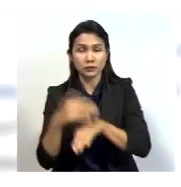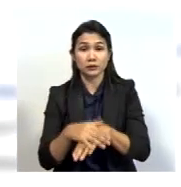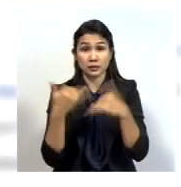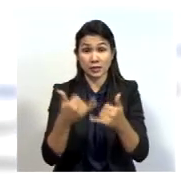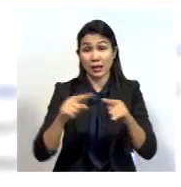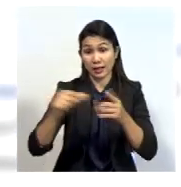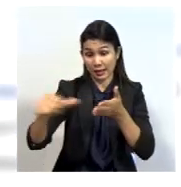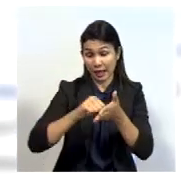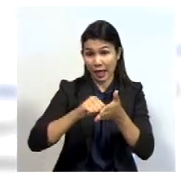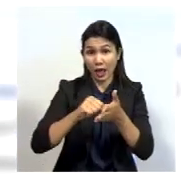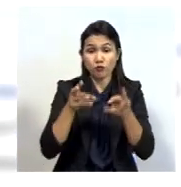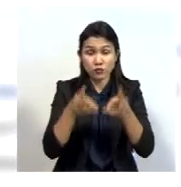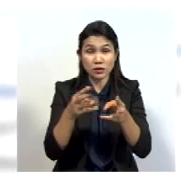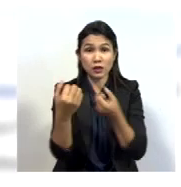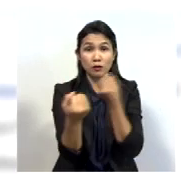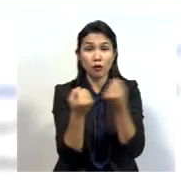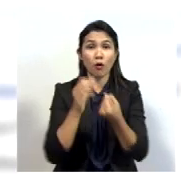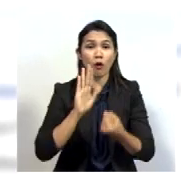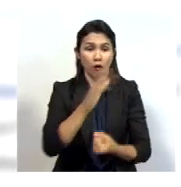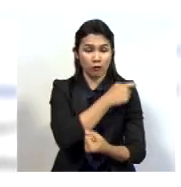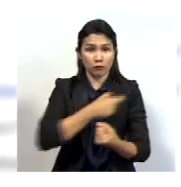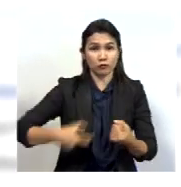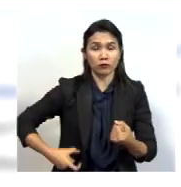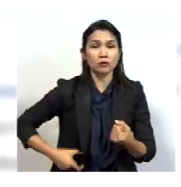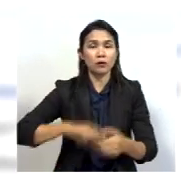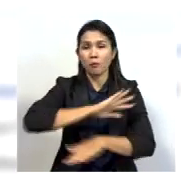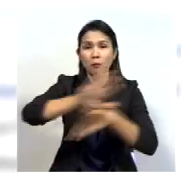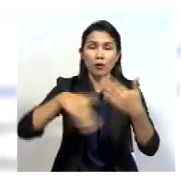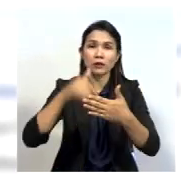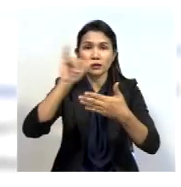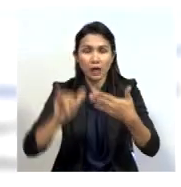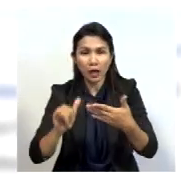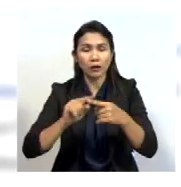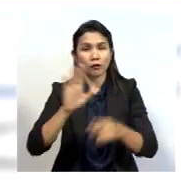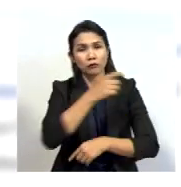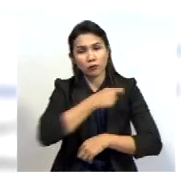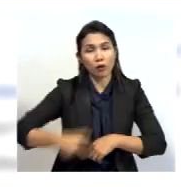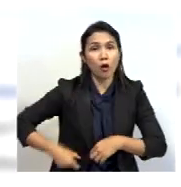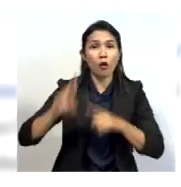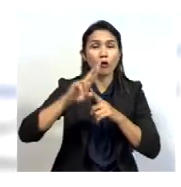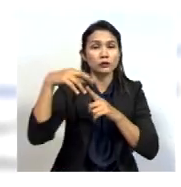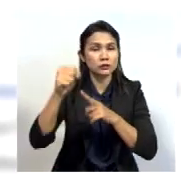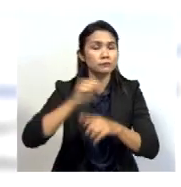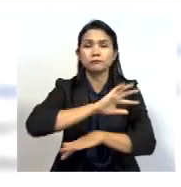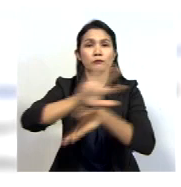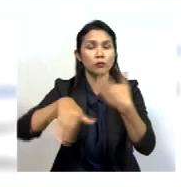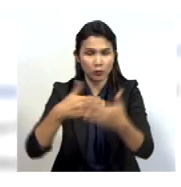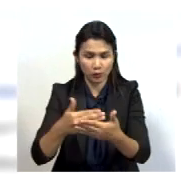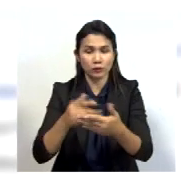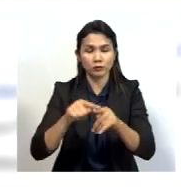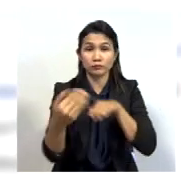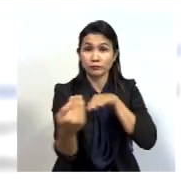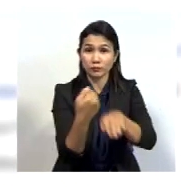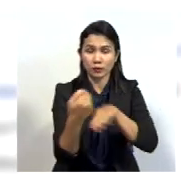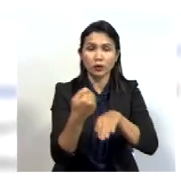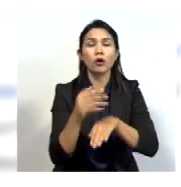แบบการถวายการอารักขาระหว่างการเสด็จพระราชดำเนินของพระบาทสมเด็จพระเจ้าอยู่หัวและพระบรมวงศานุวงศ์ของ